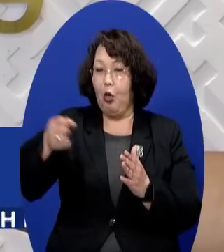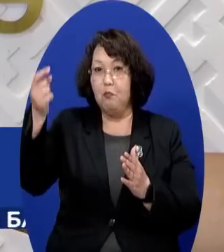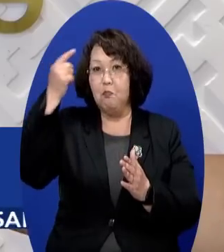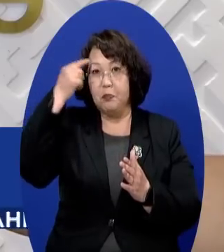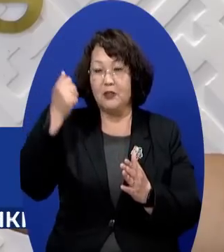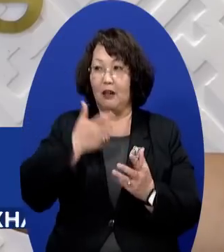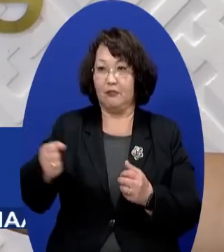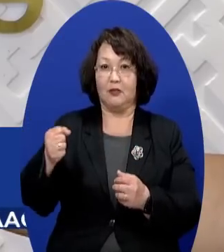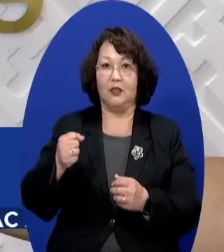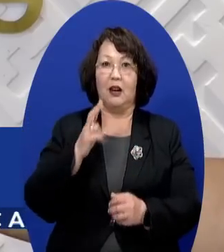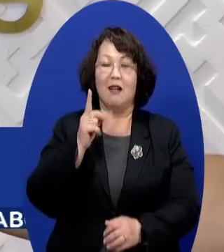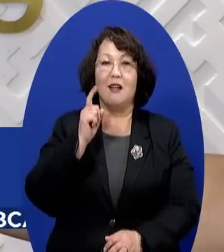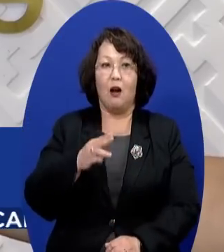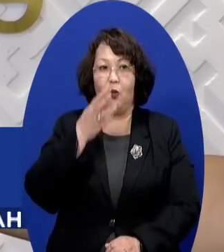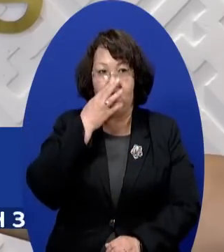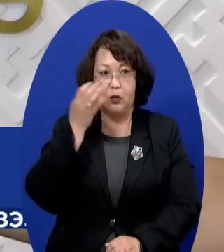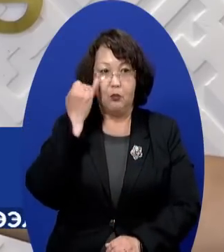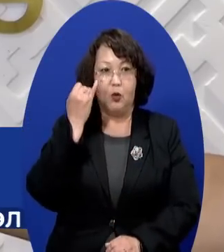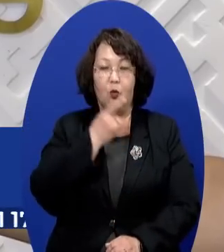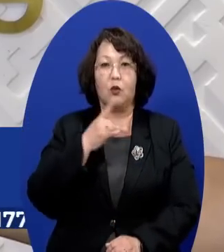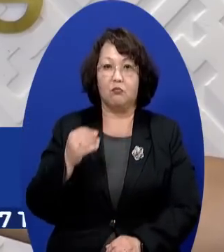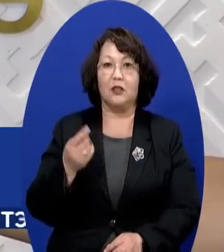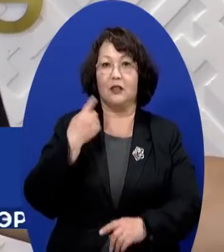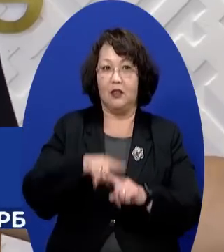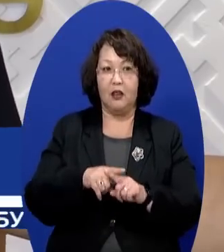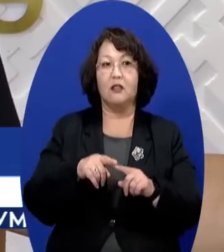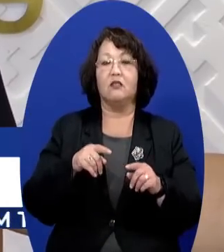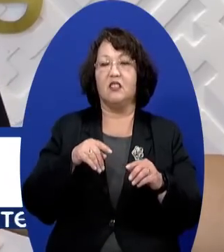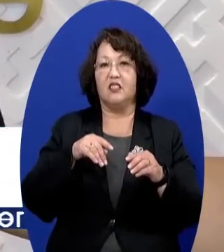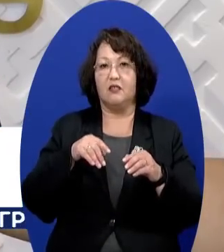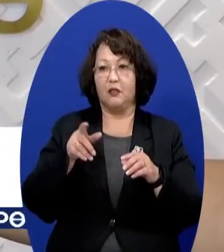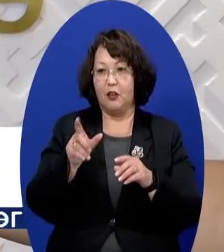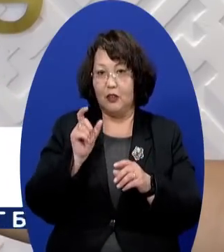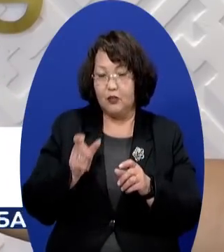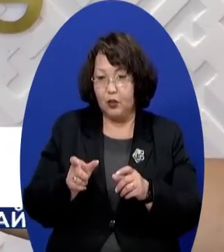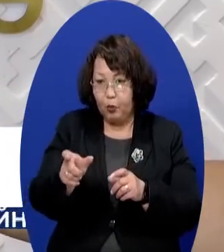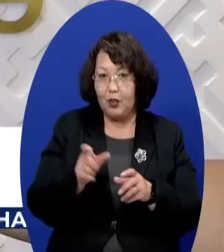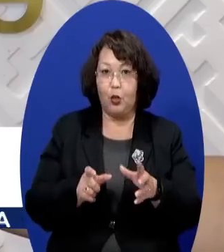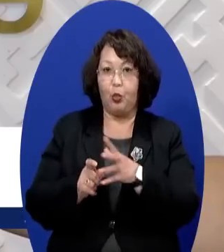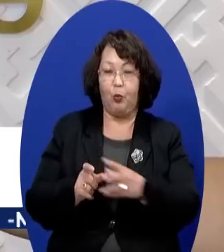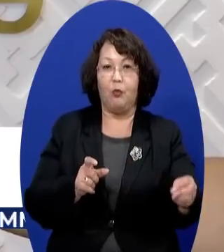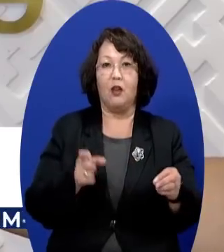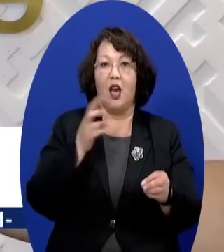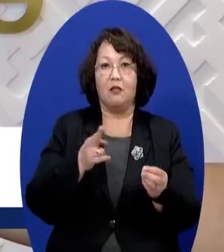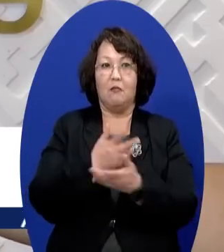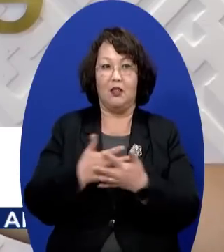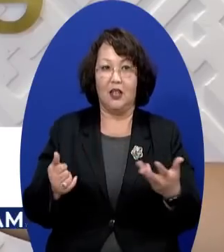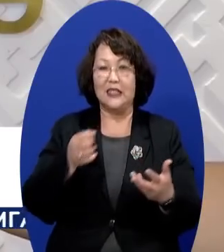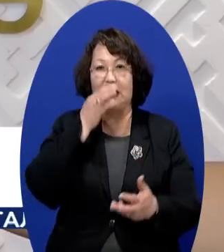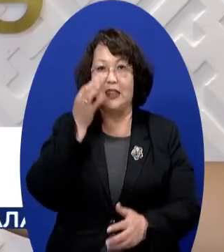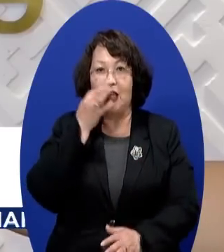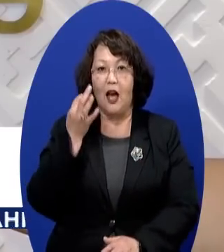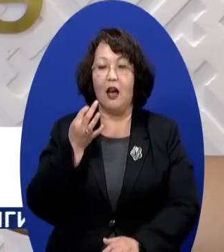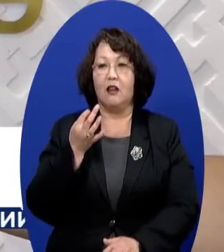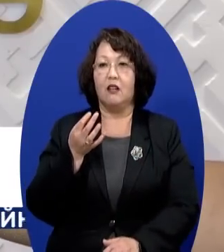уу эсвэл картын хуурамчаар дахин хэвлүүлээд тэгээд тухайн иргэн одоо өмч хөрөнгө дансаас нь ийд хөрөнгө нь завших одоо залилах гэдэг ч юм уу